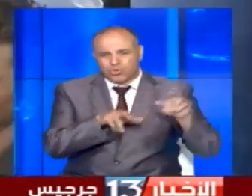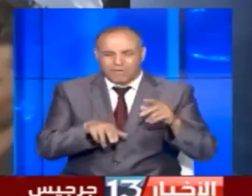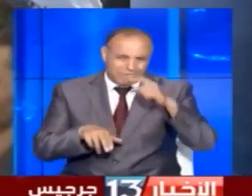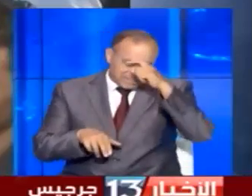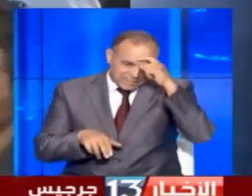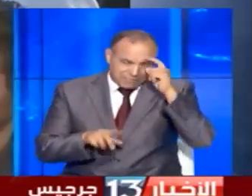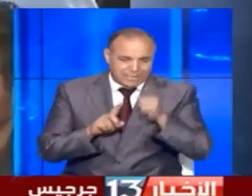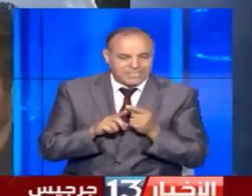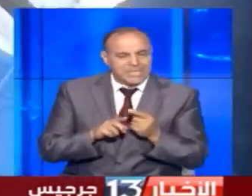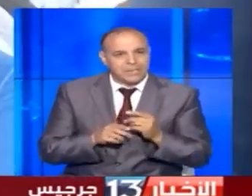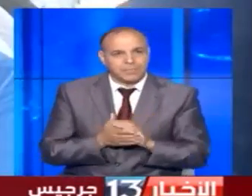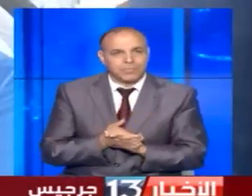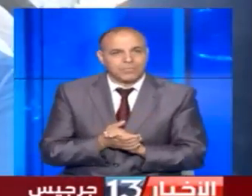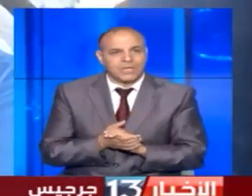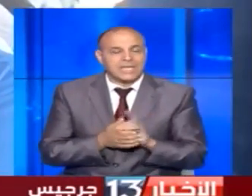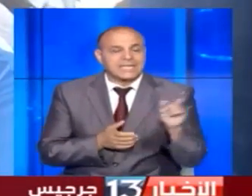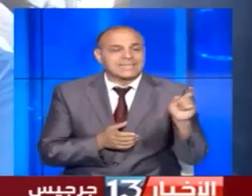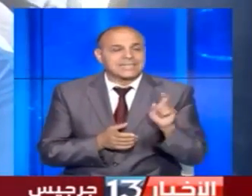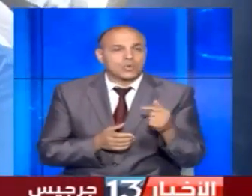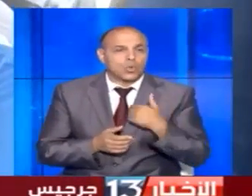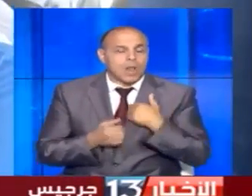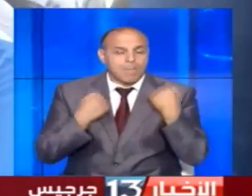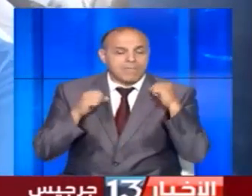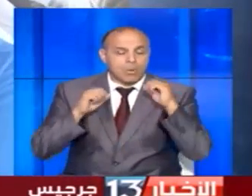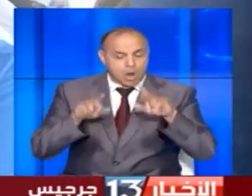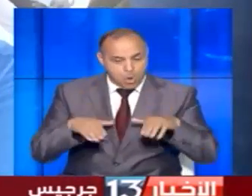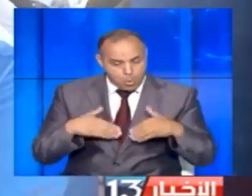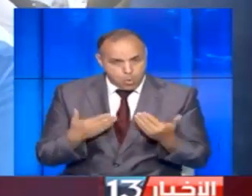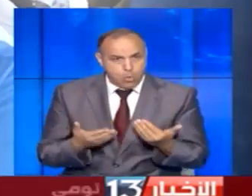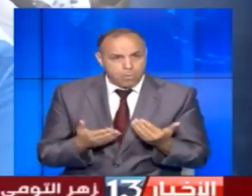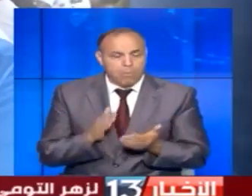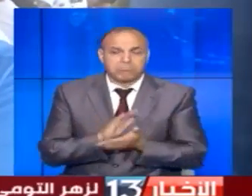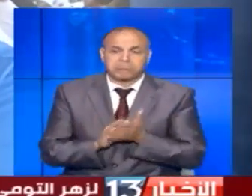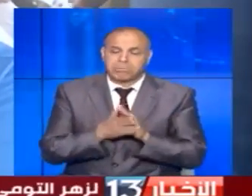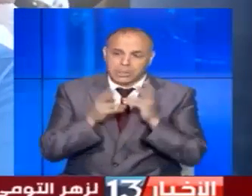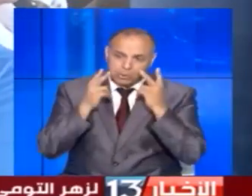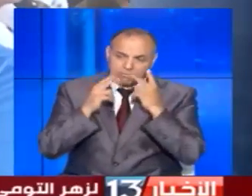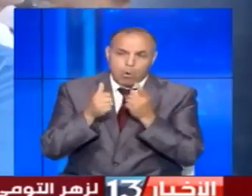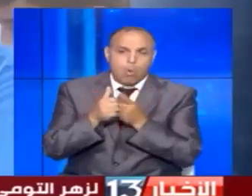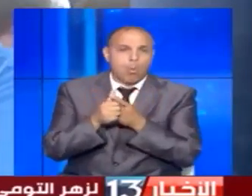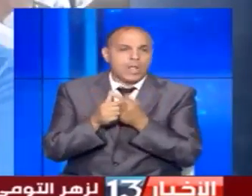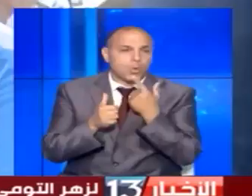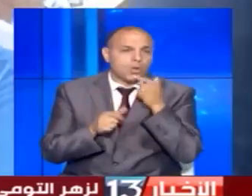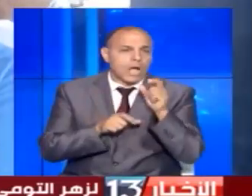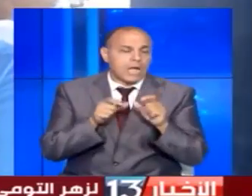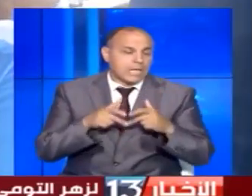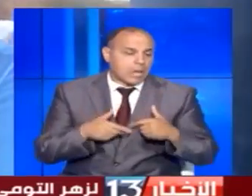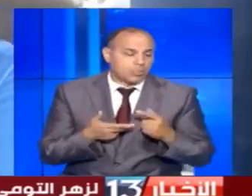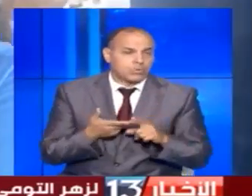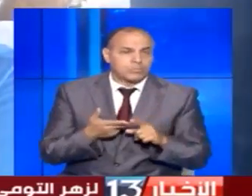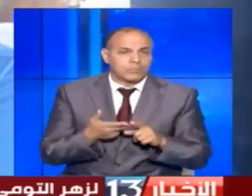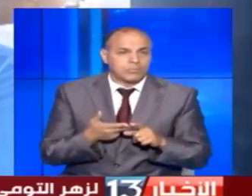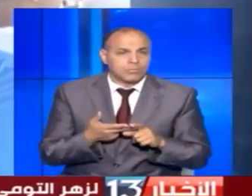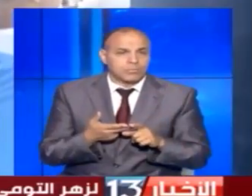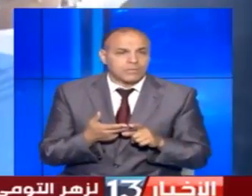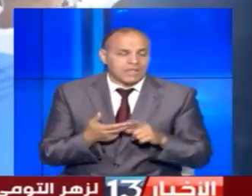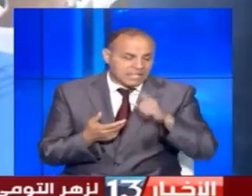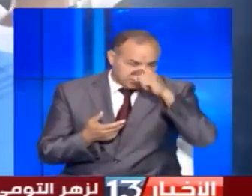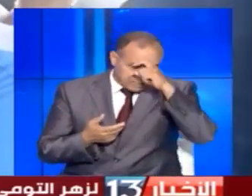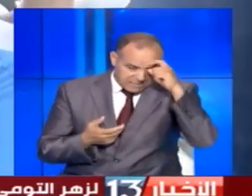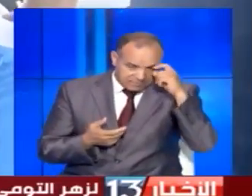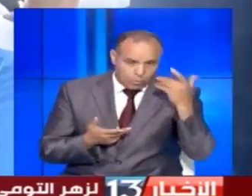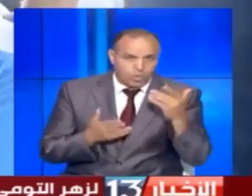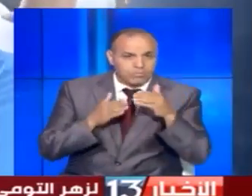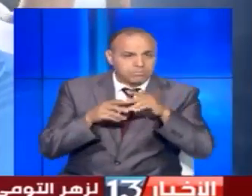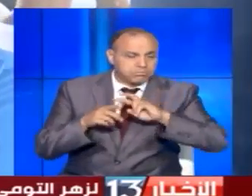الصائفة خاصة. مدينة جرجيس من الثورة اليوم ما نالت حتى شيء، الحاجة الوحيدة على الأقل اللي نالتها بالسيف هي الخط